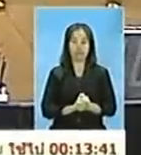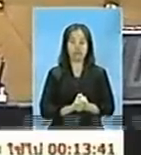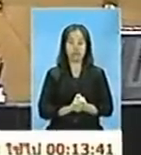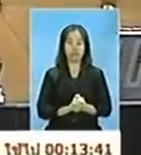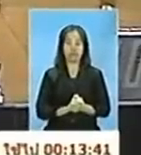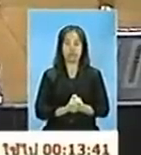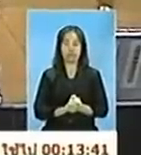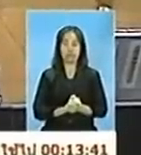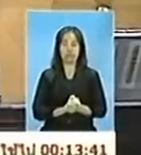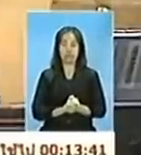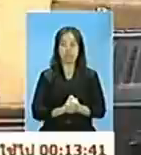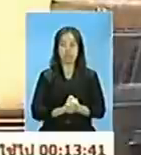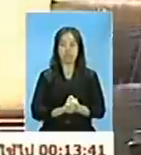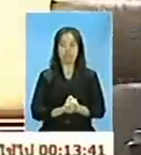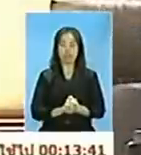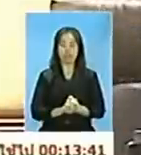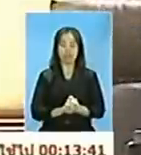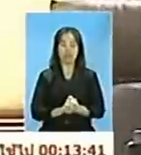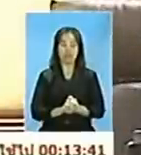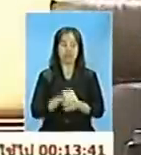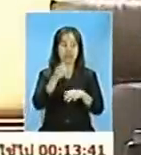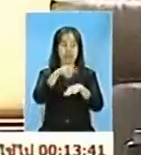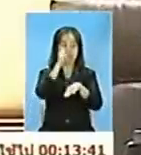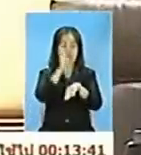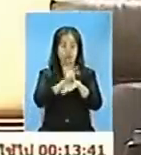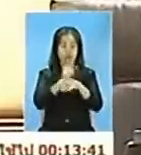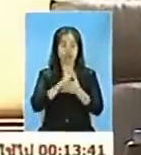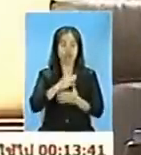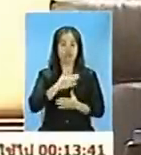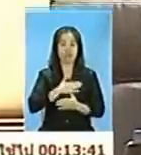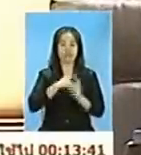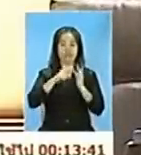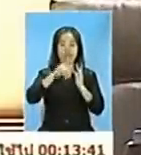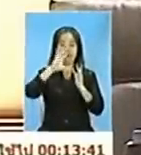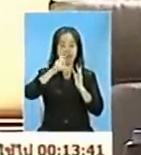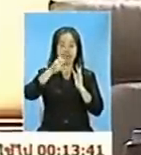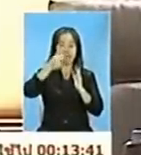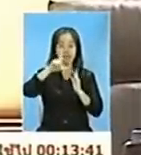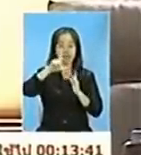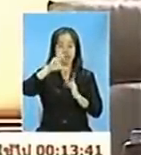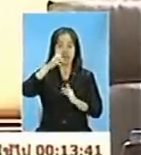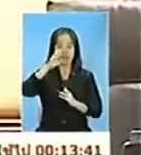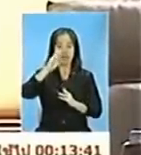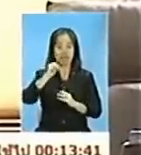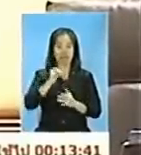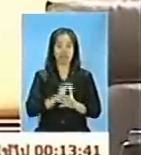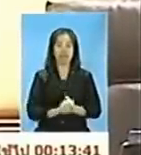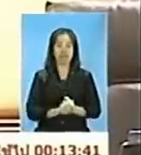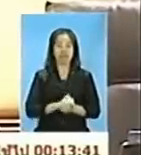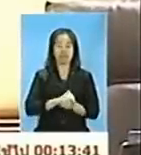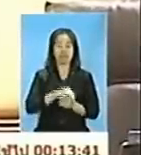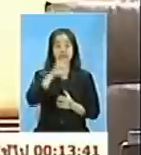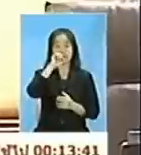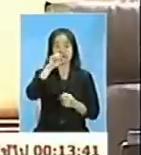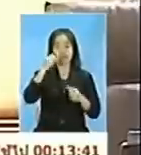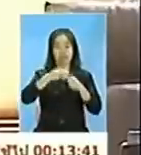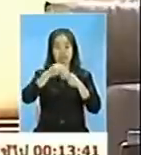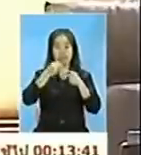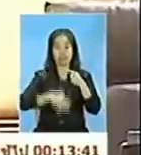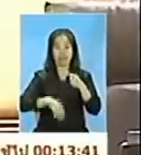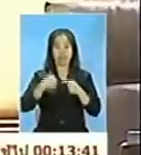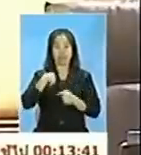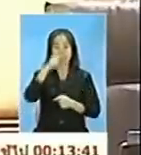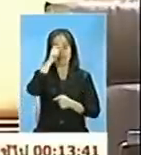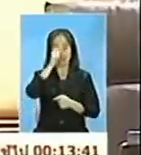เชิญท่านเฉลิมครับ ท่านประธานที่เคารพร้อยตำรวจเฉลิมอยู่บำรุงบัญชีในชื่อพรรคเพื่อไทยผมเคารพหลวงปู่ไ